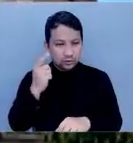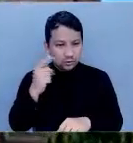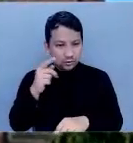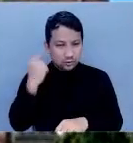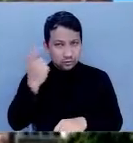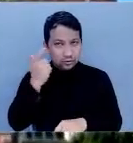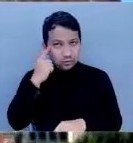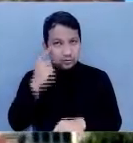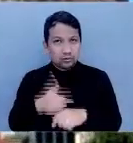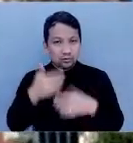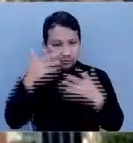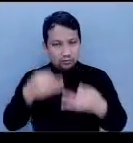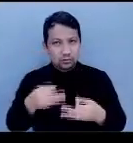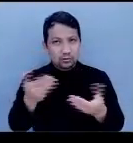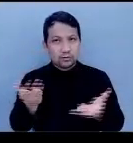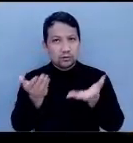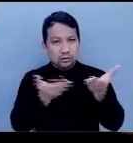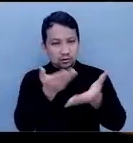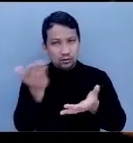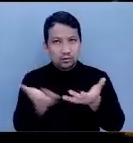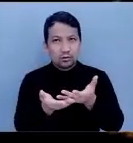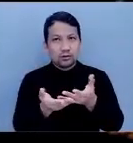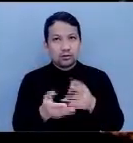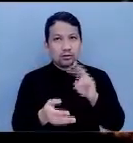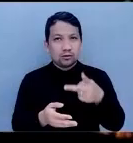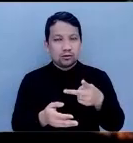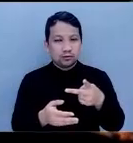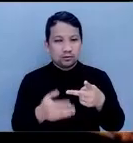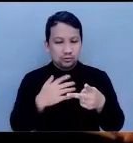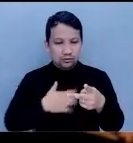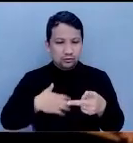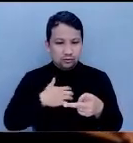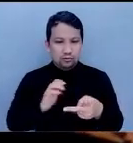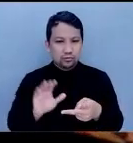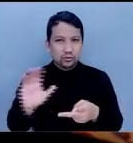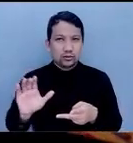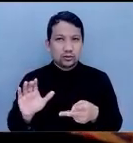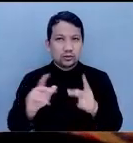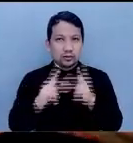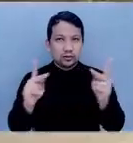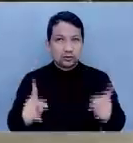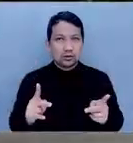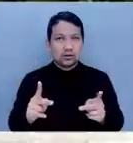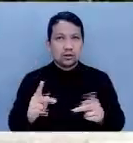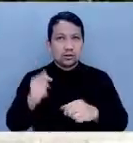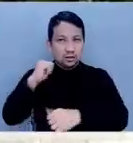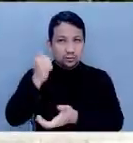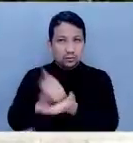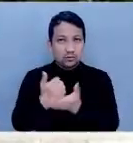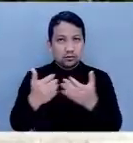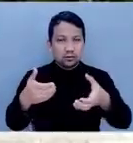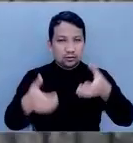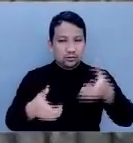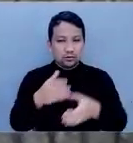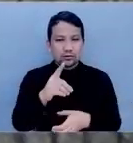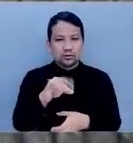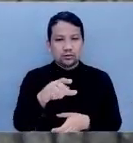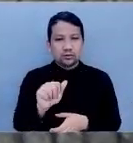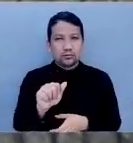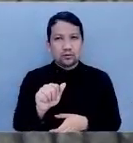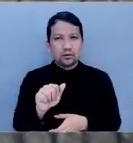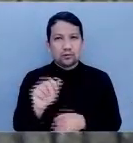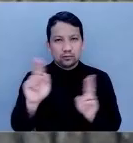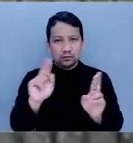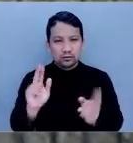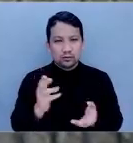Pilipinas desididong maghain ng ikalawang arbitration case sa Permanent Court of Arbitration. Ayon sa Department of Foreign Affairs, handa